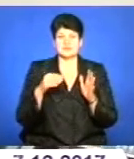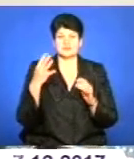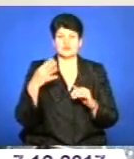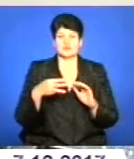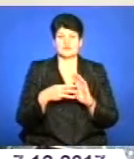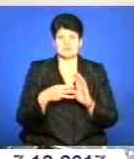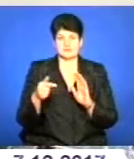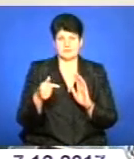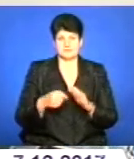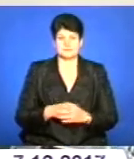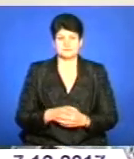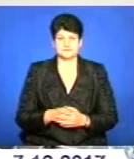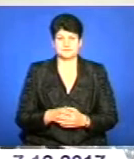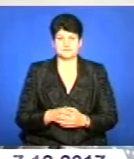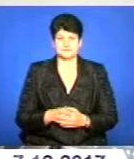7048 гривень.